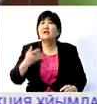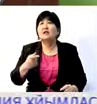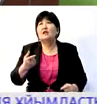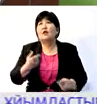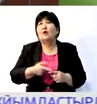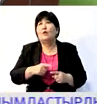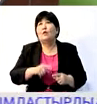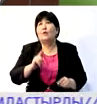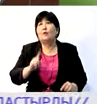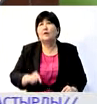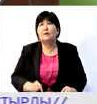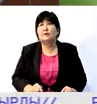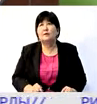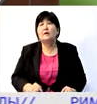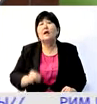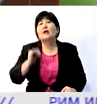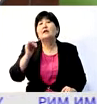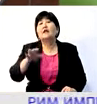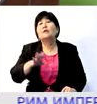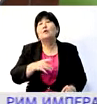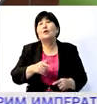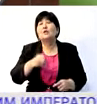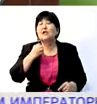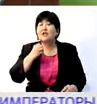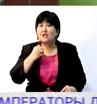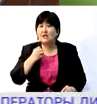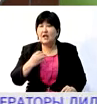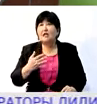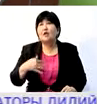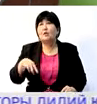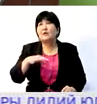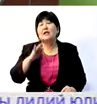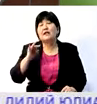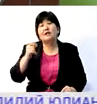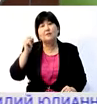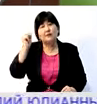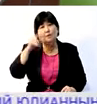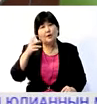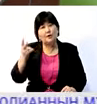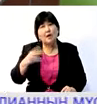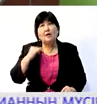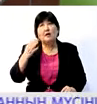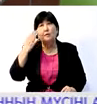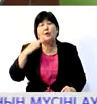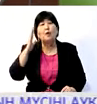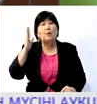Ол тарихтың болғаны өте жақсы, өткені біз тарихымыз білуіміз керек, тарихымды білмей, болашағында болжай алмайсың деп